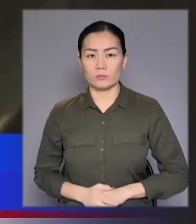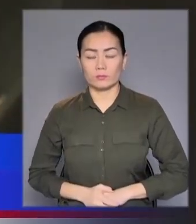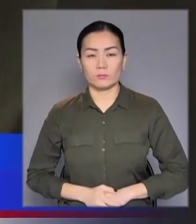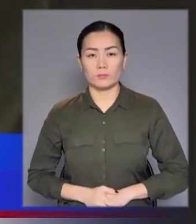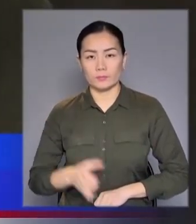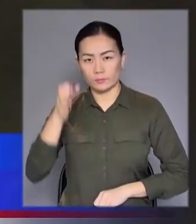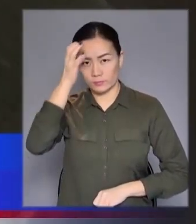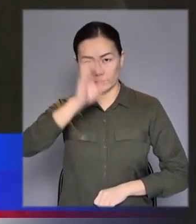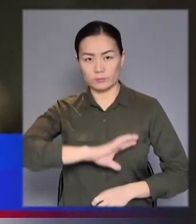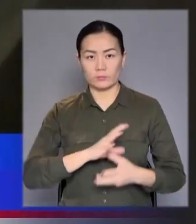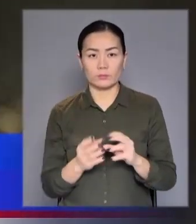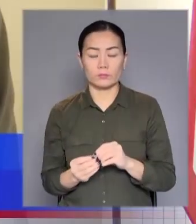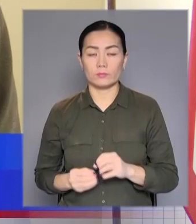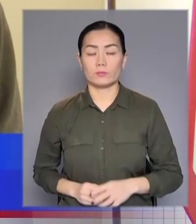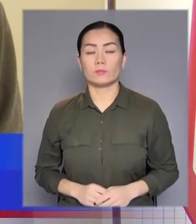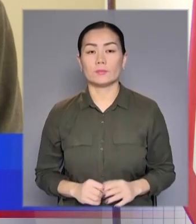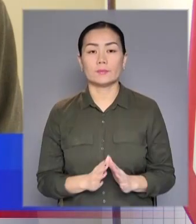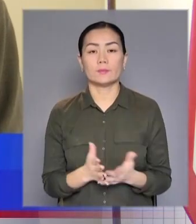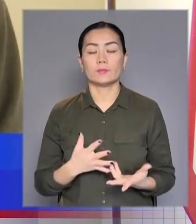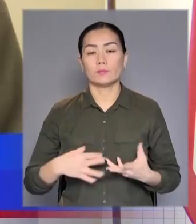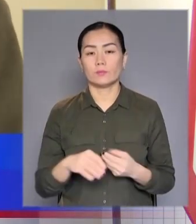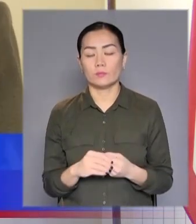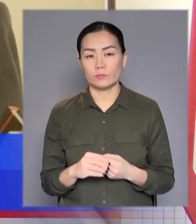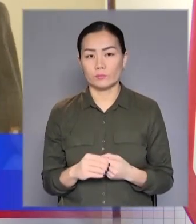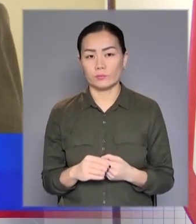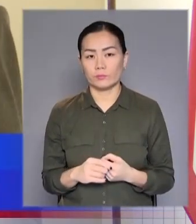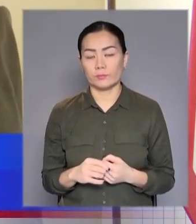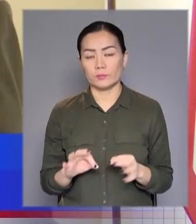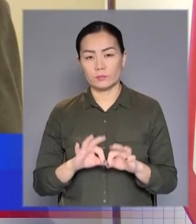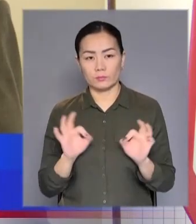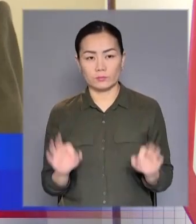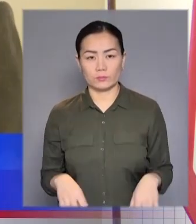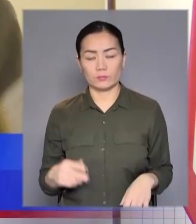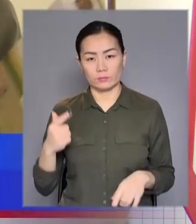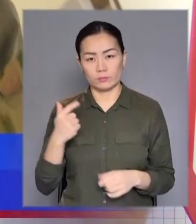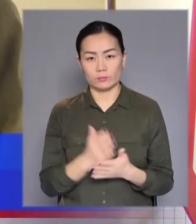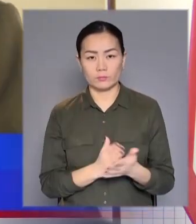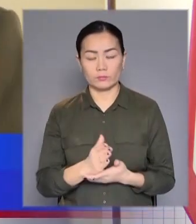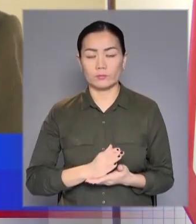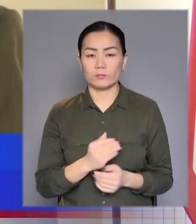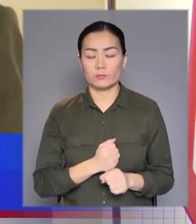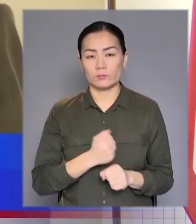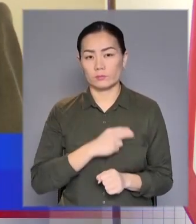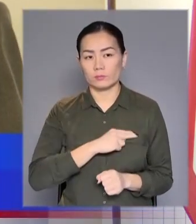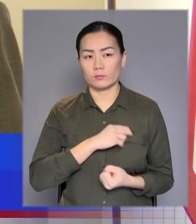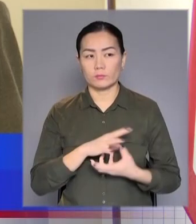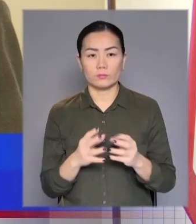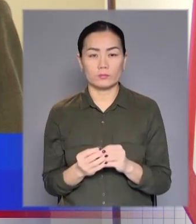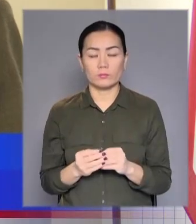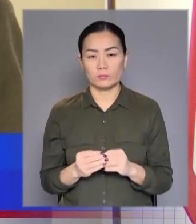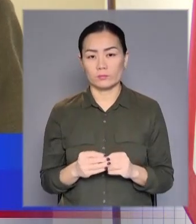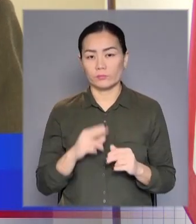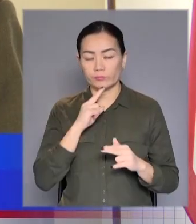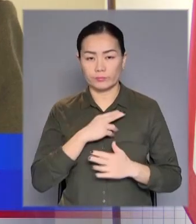өзінің. Ғалымдардың мұны шығарған кітаптары да тамаша, бәлен жылғы, үш жылғы еңбегімізді айтып жатыр